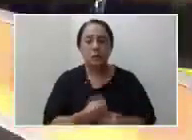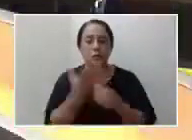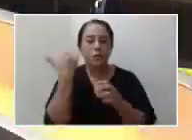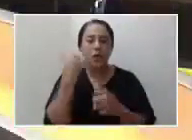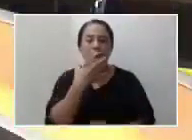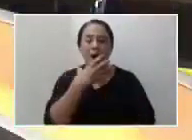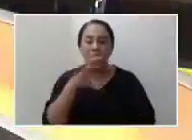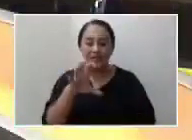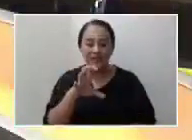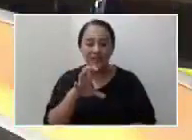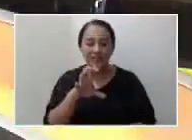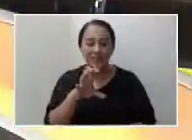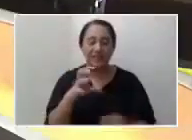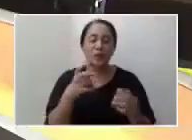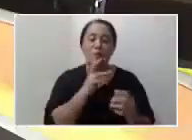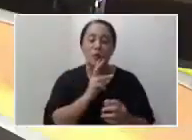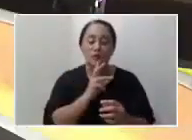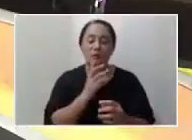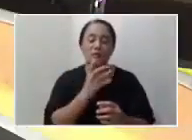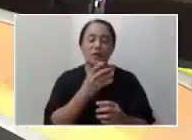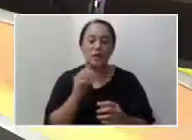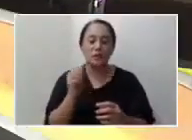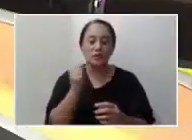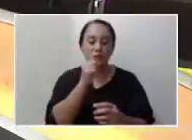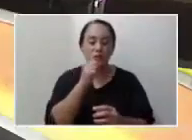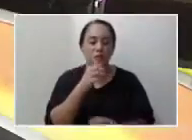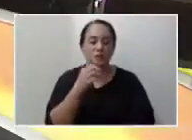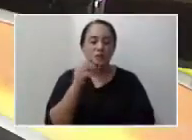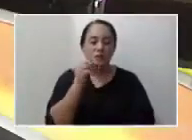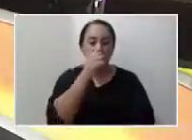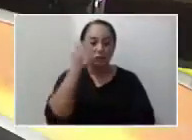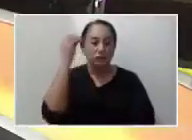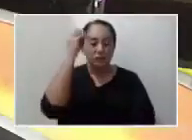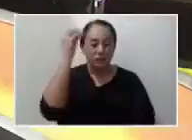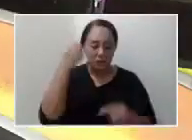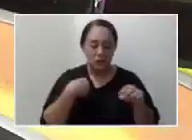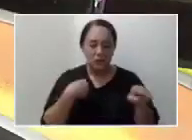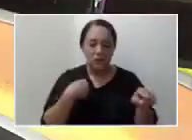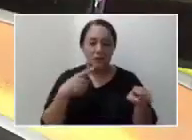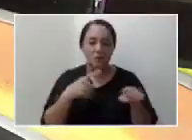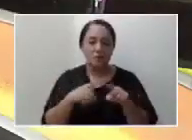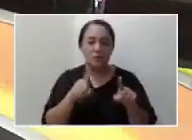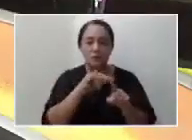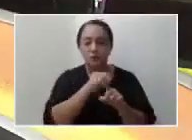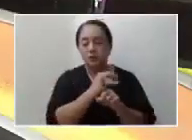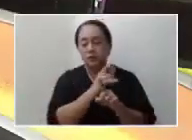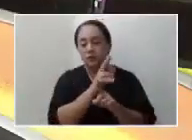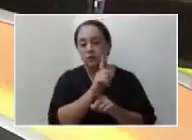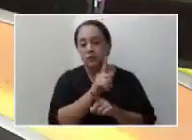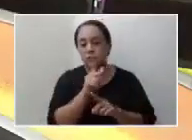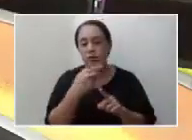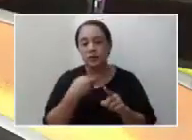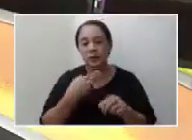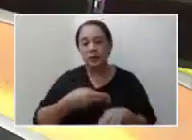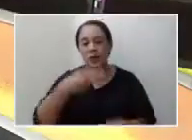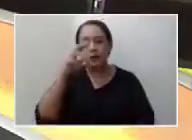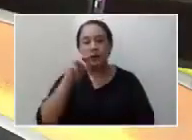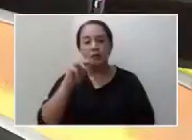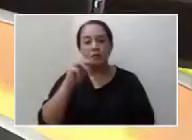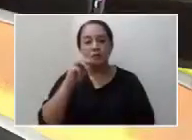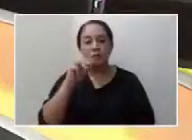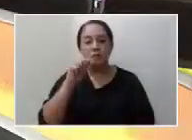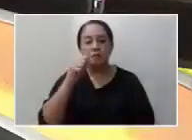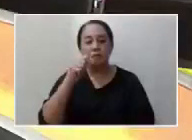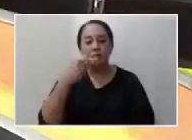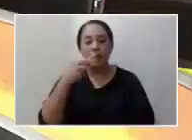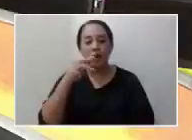USec Solidum, magandang umaga po. Si Dayan Kerer po ito. USec, nagbuga po ng maitim na usok yung Bulkang Taal kahapon. Gaano po kadelikado sa